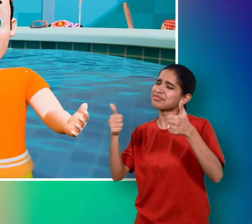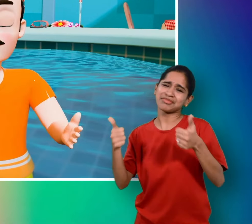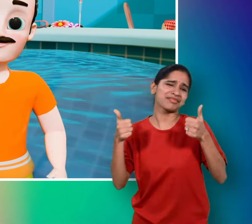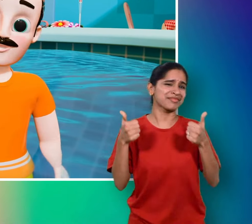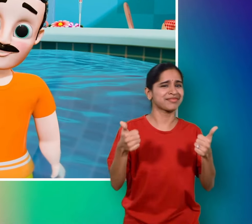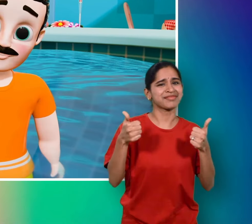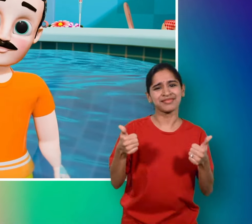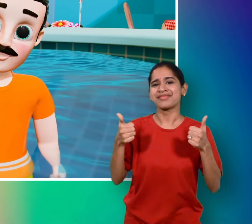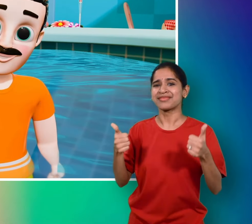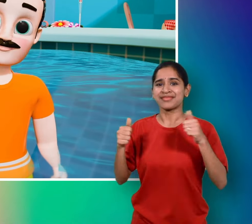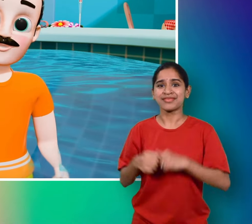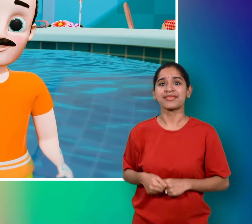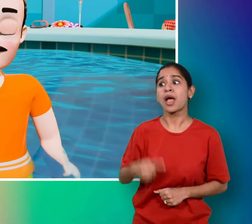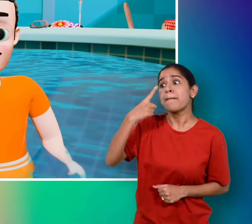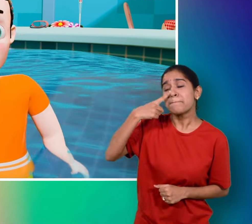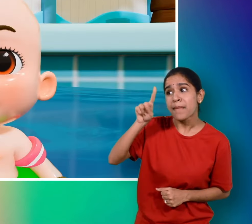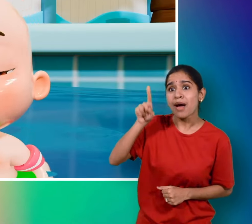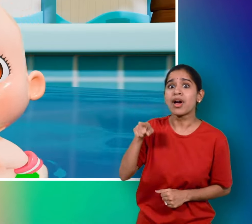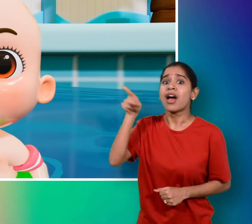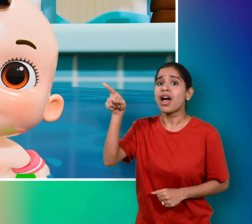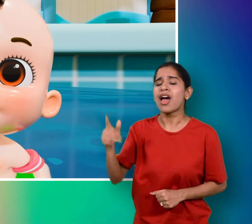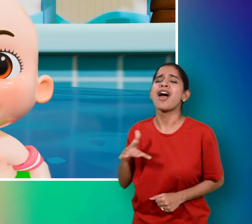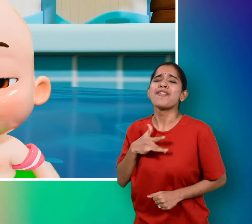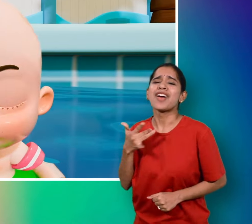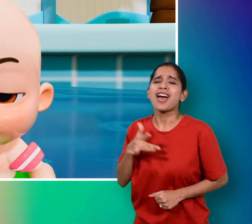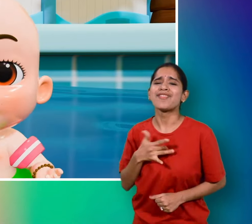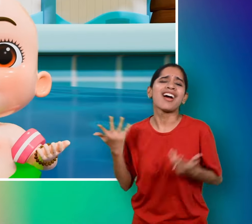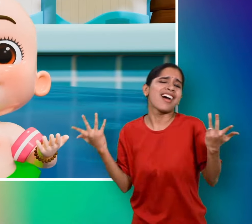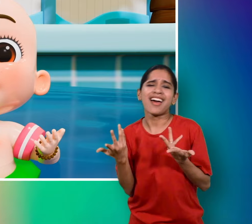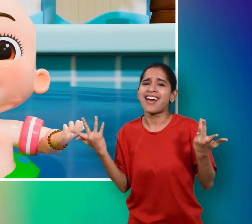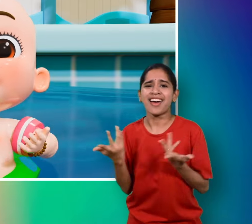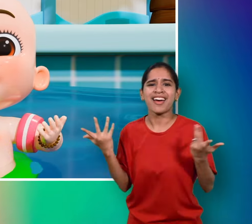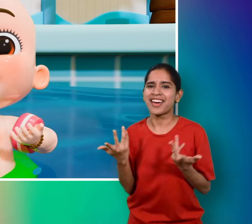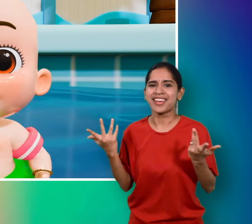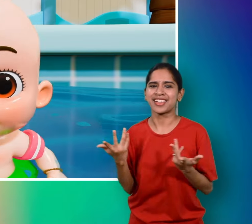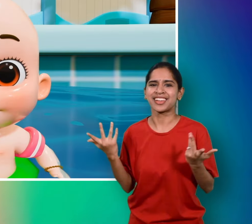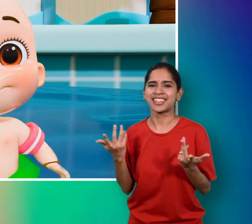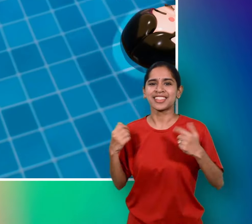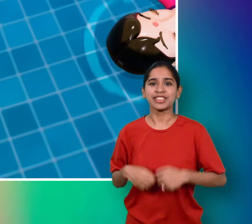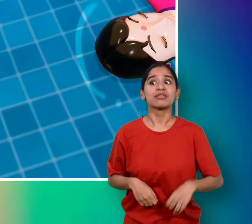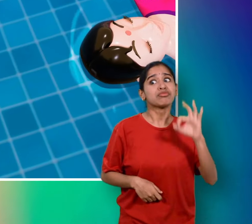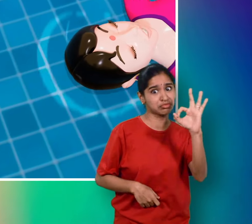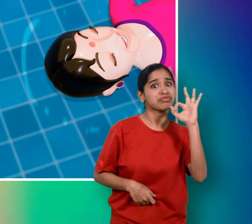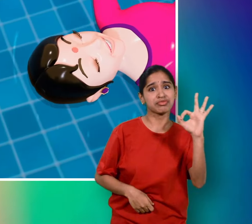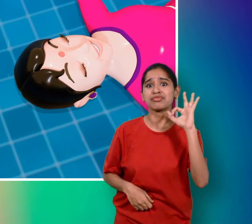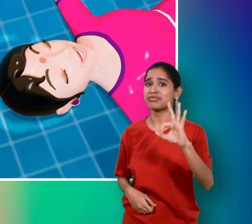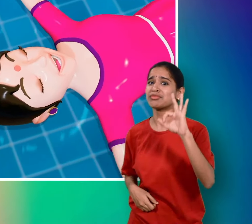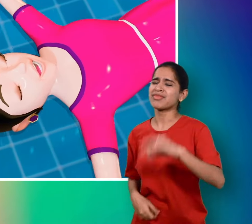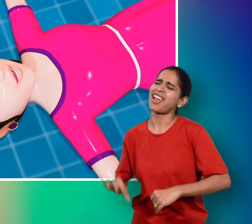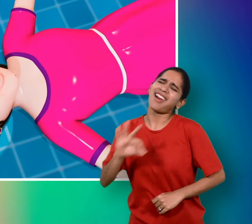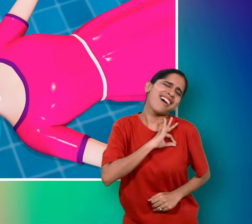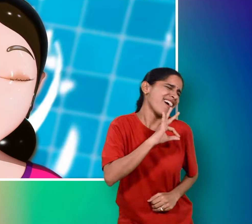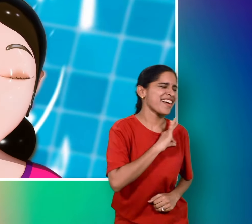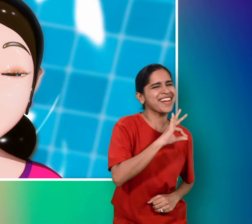है अच्छा लग रहा है मम्मी तुमको मम्मी तुमको कैसा लग रहा है अच्छा लग